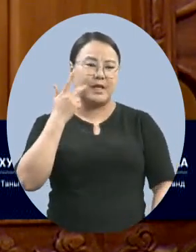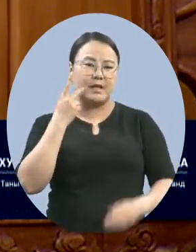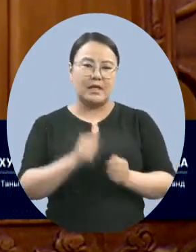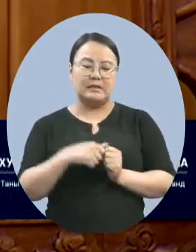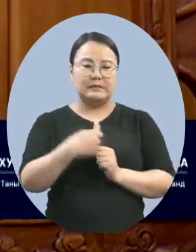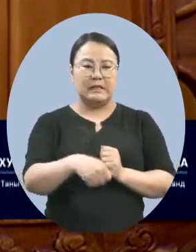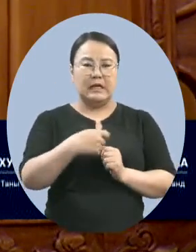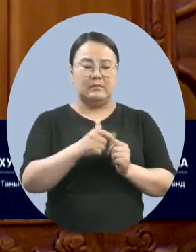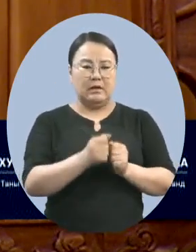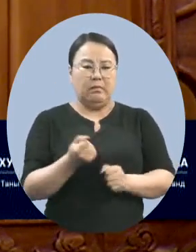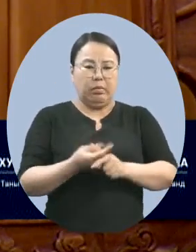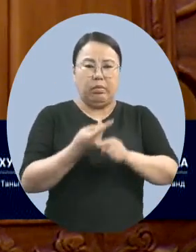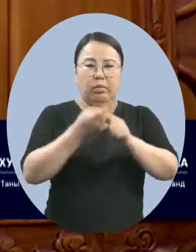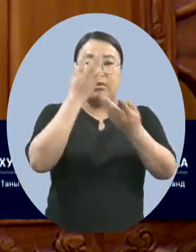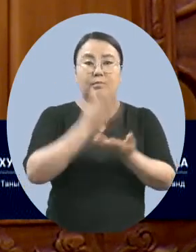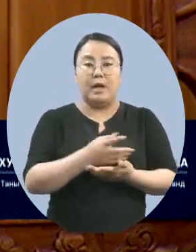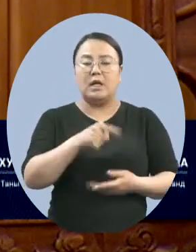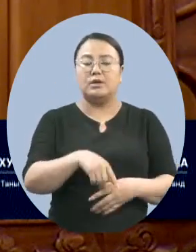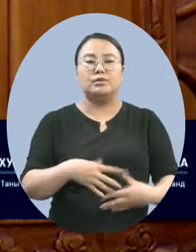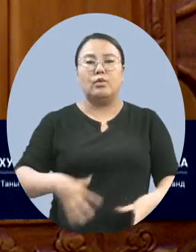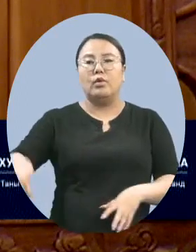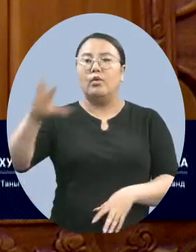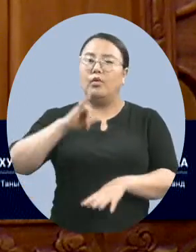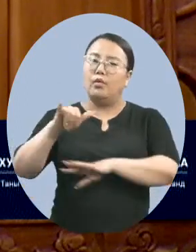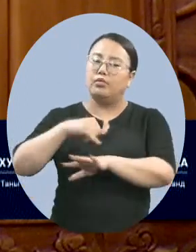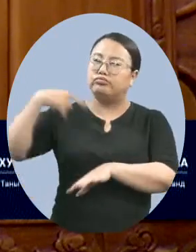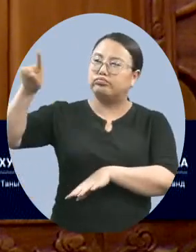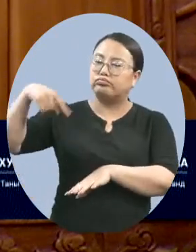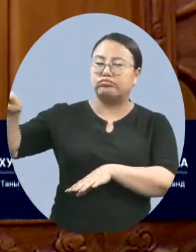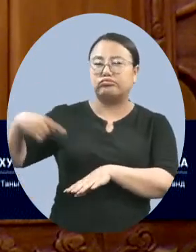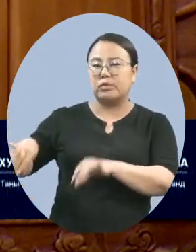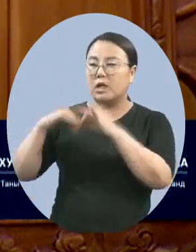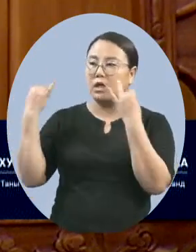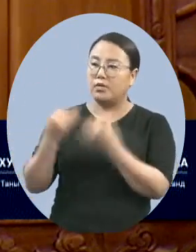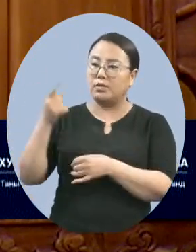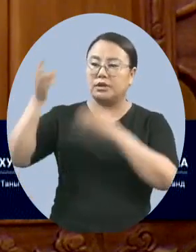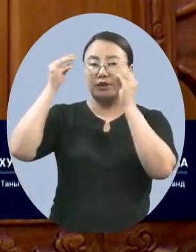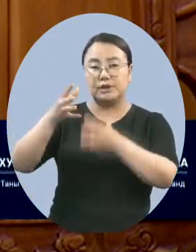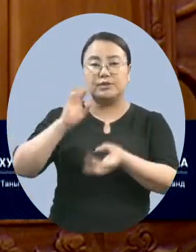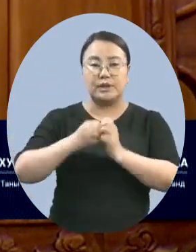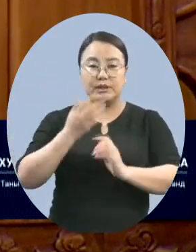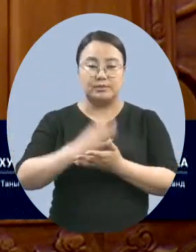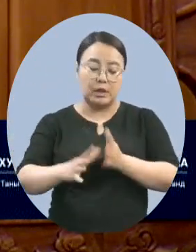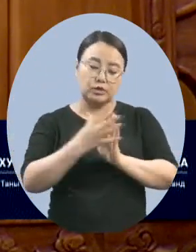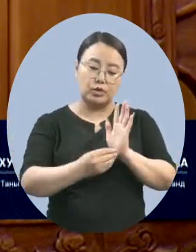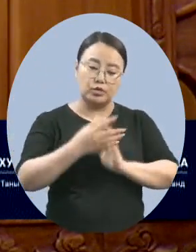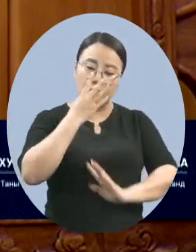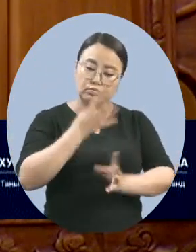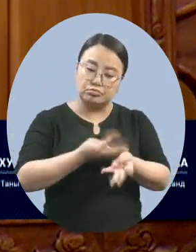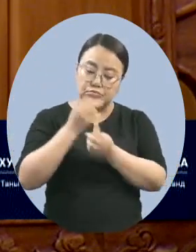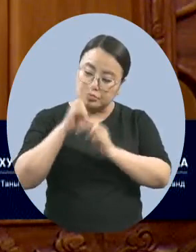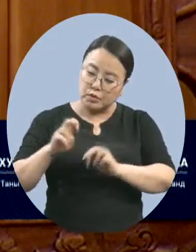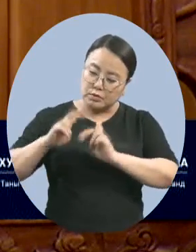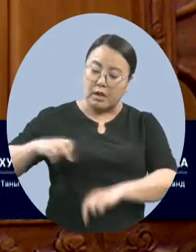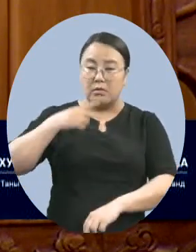зардалтай тэлээд байд. А энэ дээр зөвөр ингээд бусад улсын парламентд шийдвэр гаргаж байгаа тэр нөлөөллүүдийн тооцоололтыг наваад